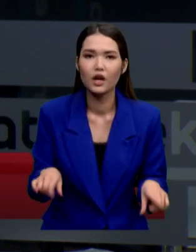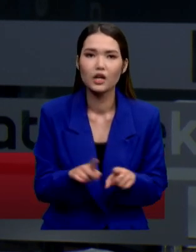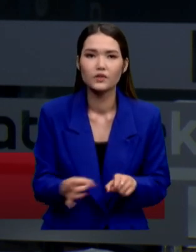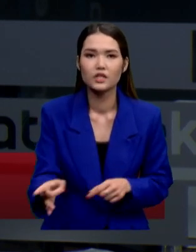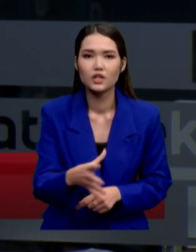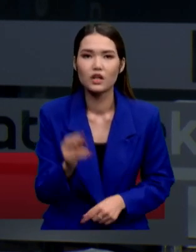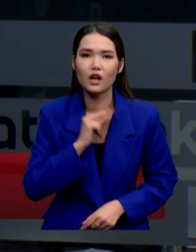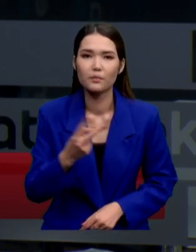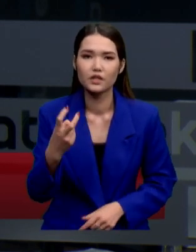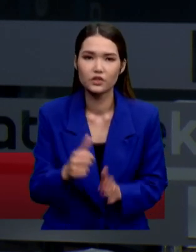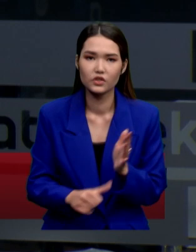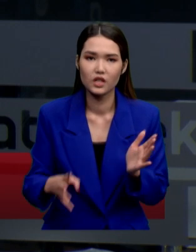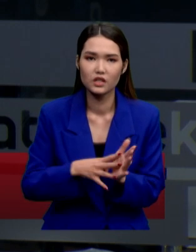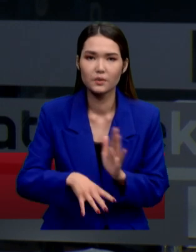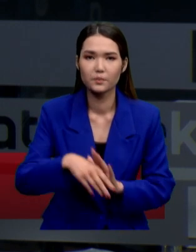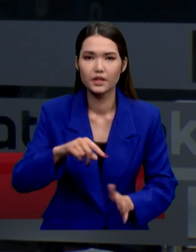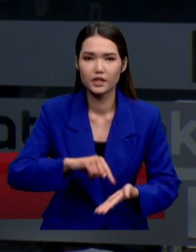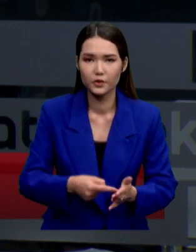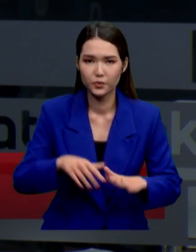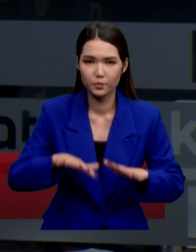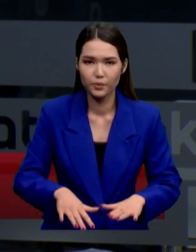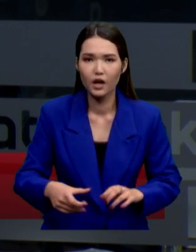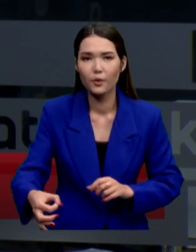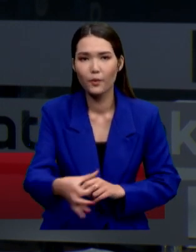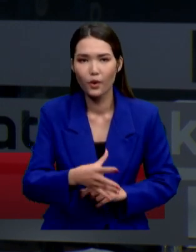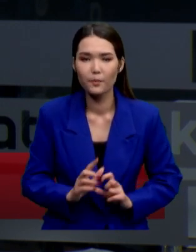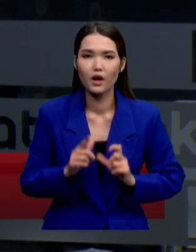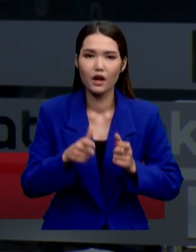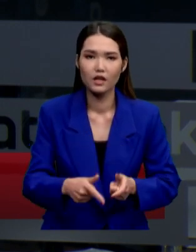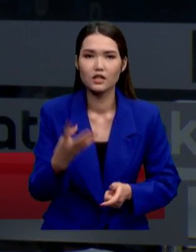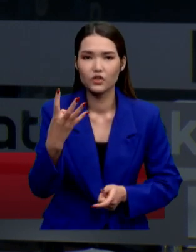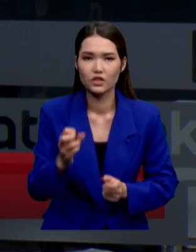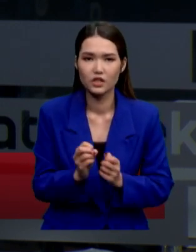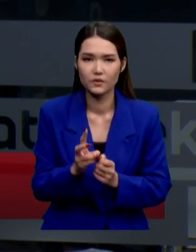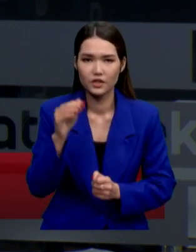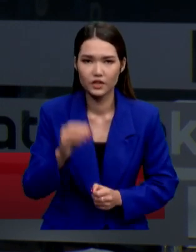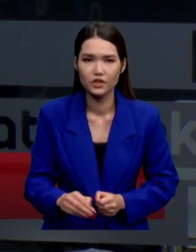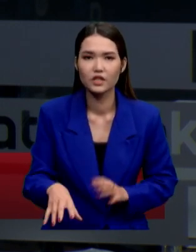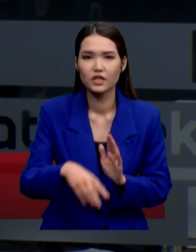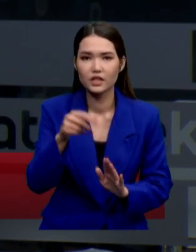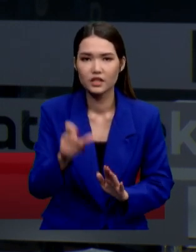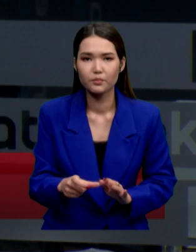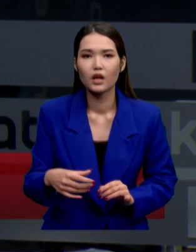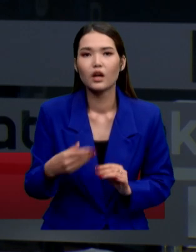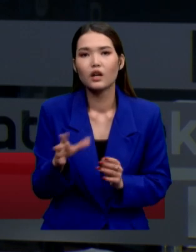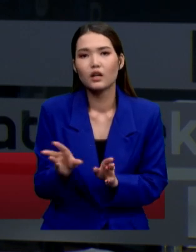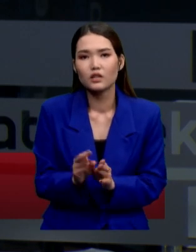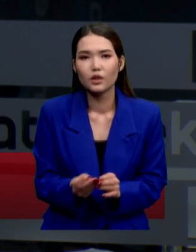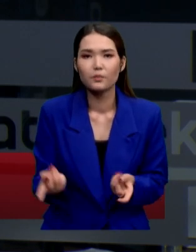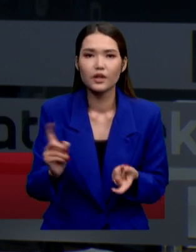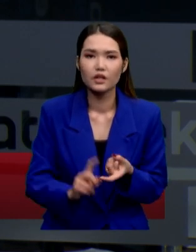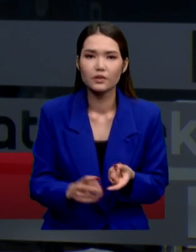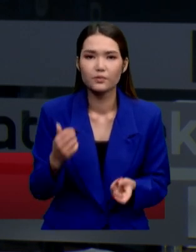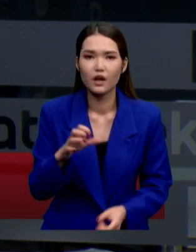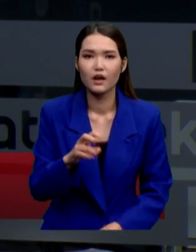в регионе работали 269 избирательных участков. По области зарегистрировано 412 тысяч избирателей. Со мной на